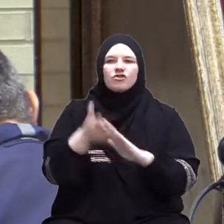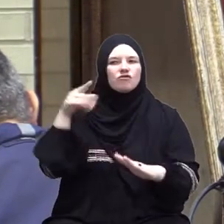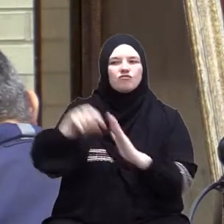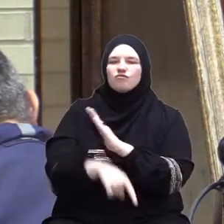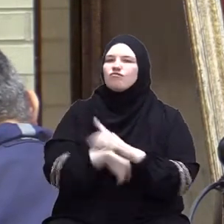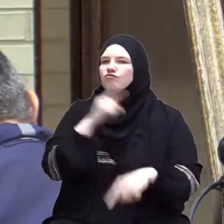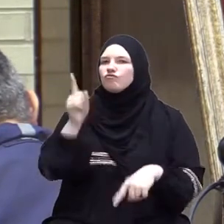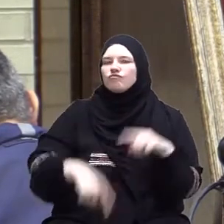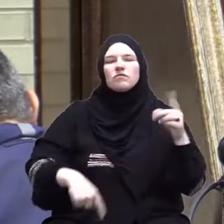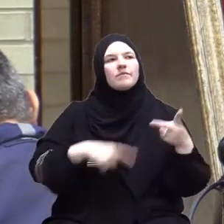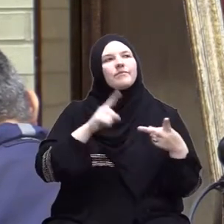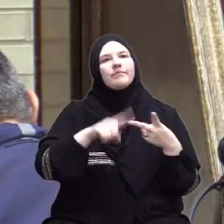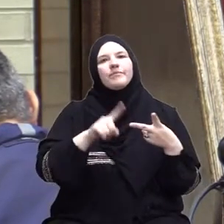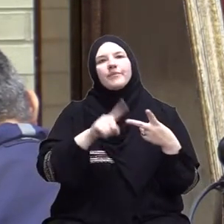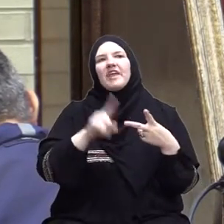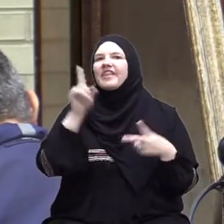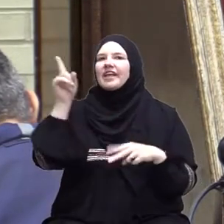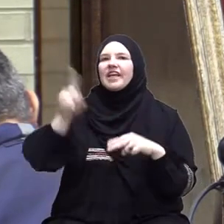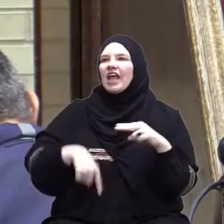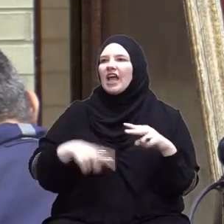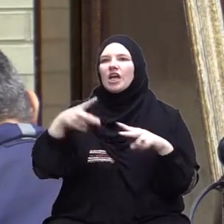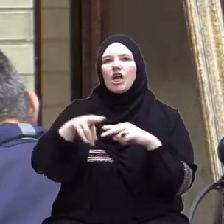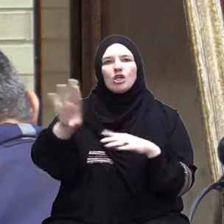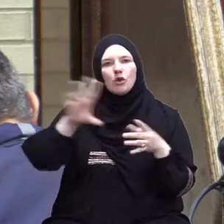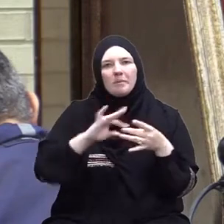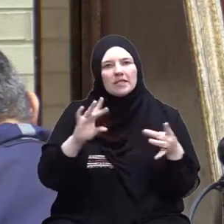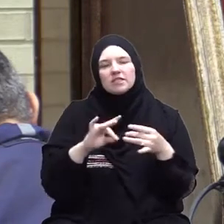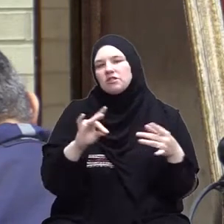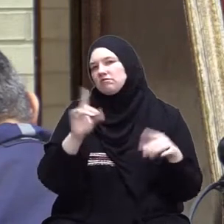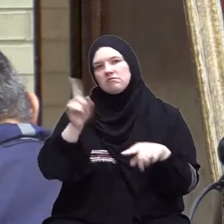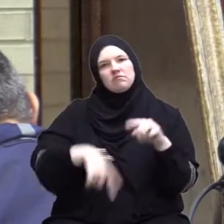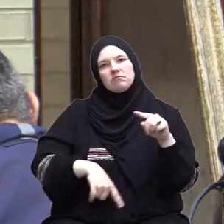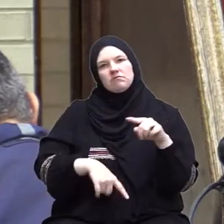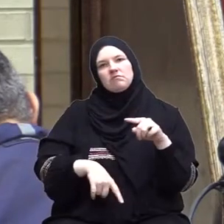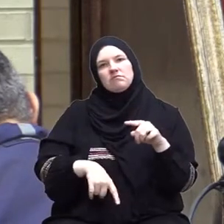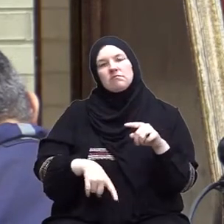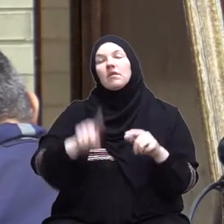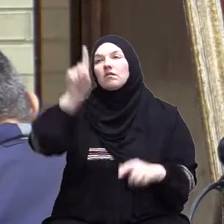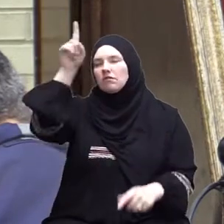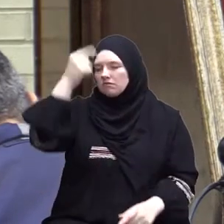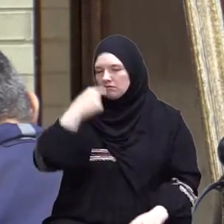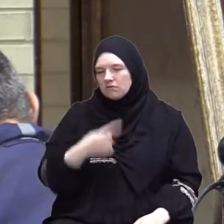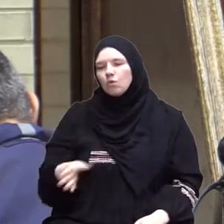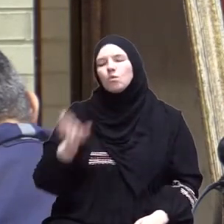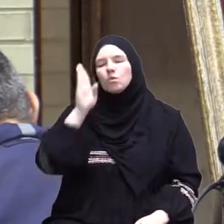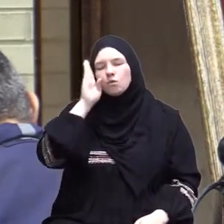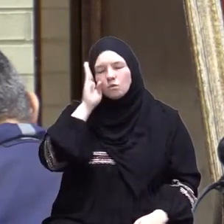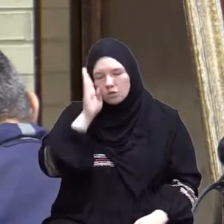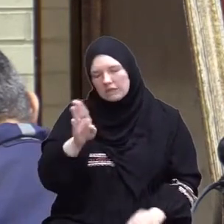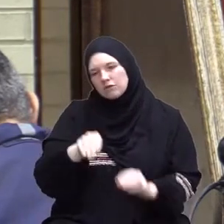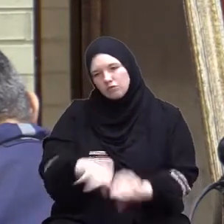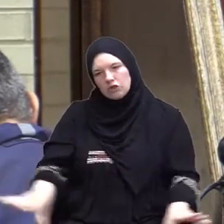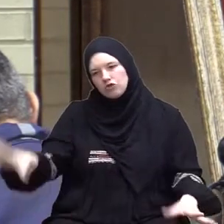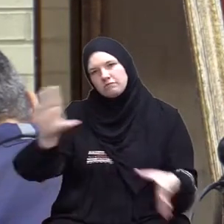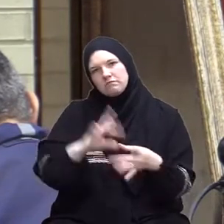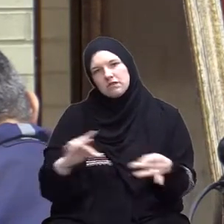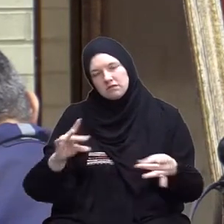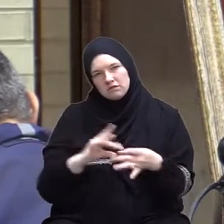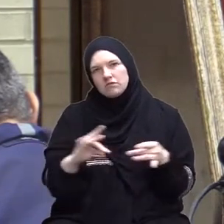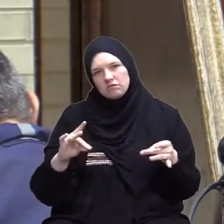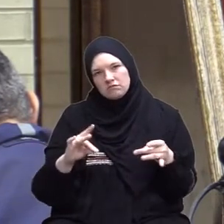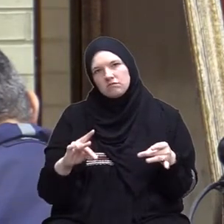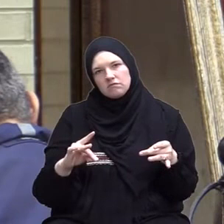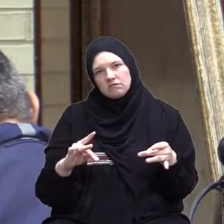want. They cannot kill you. They cannot stop you. وَاللَّهُ يَعْصِمُكَ مِنَ النَّاسِ. So the ayah